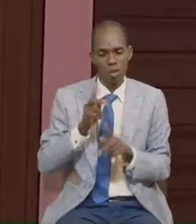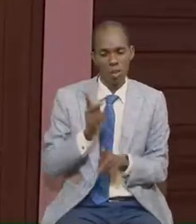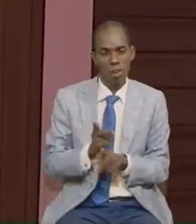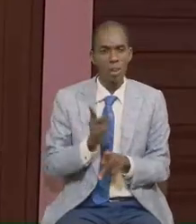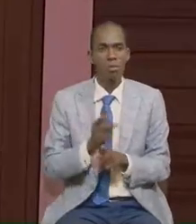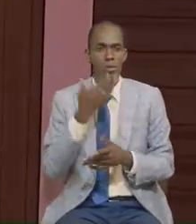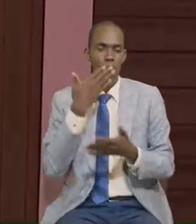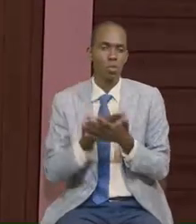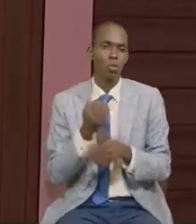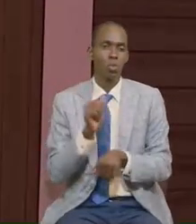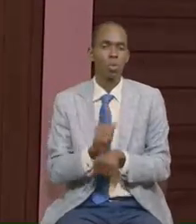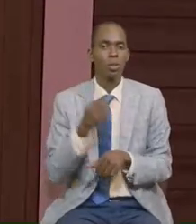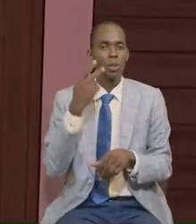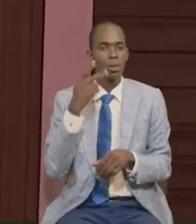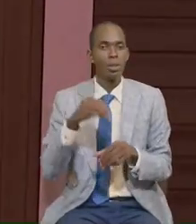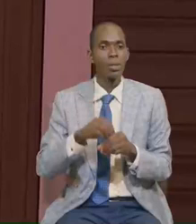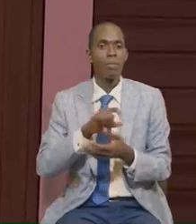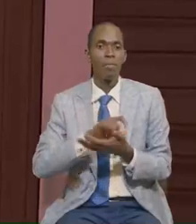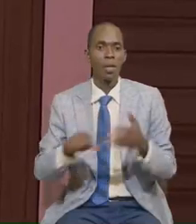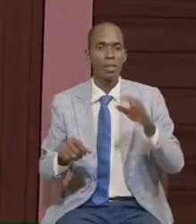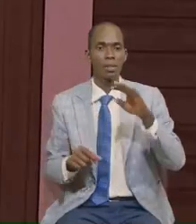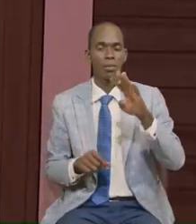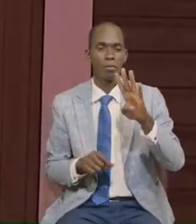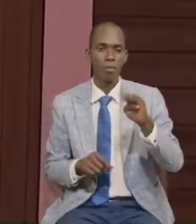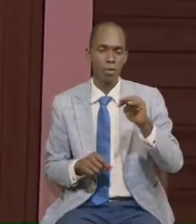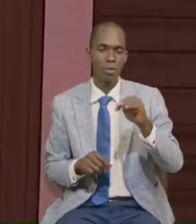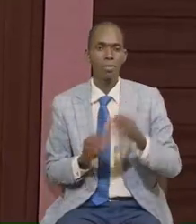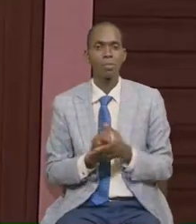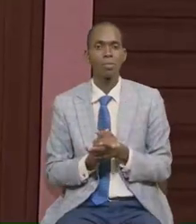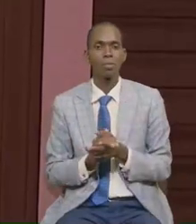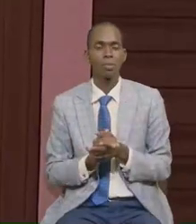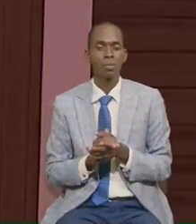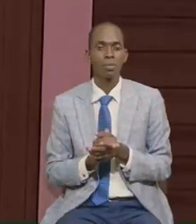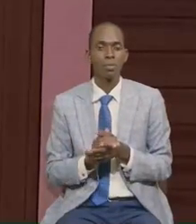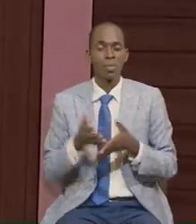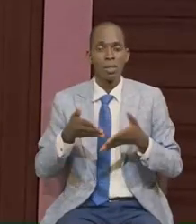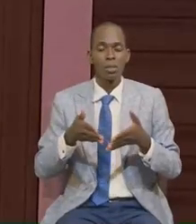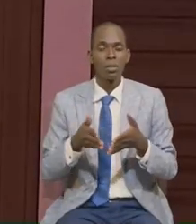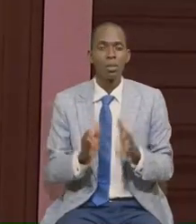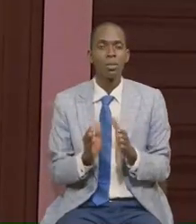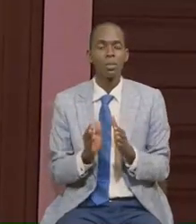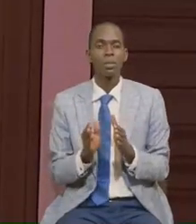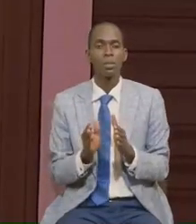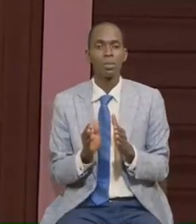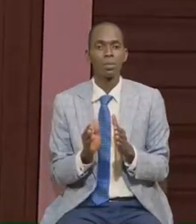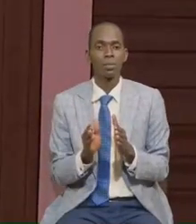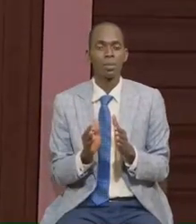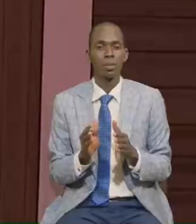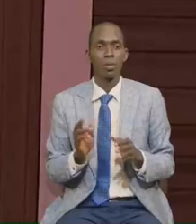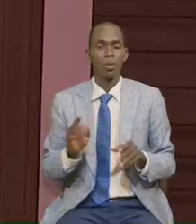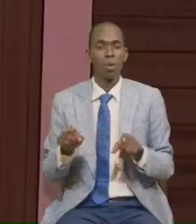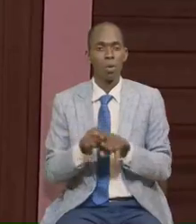versez 14 il faut que les nôtres aussi après à pratiquer de